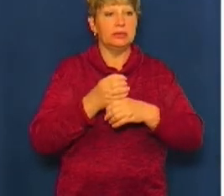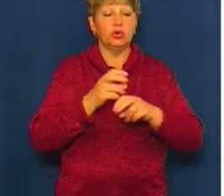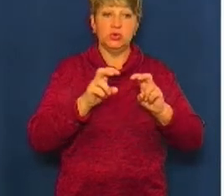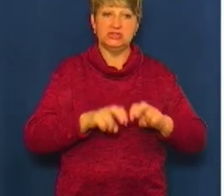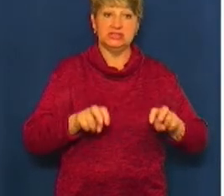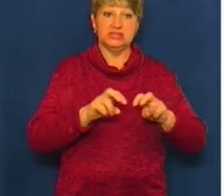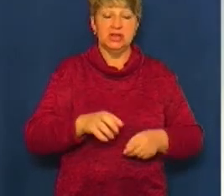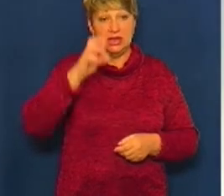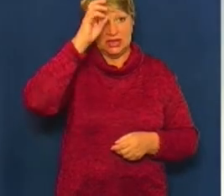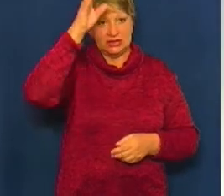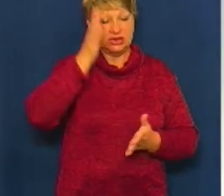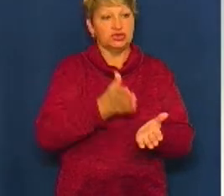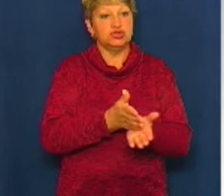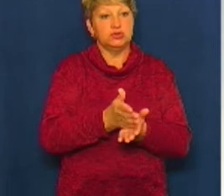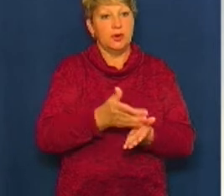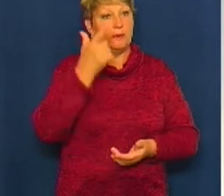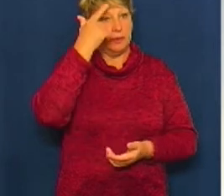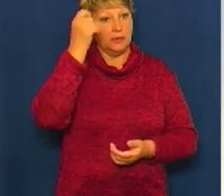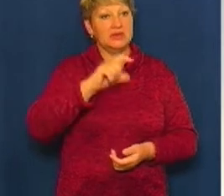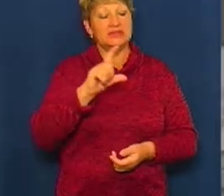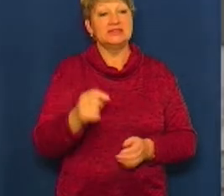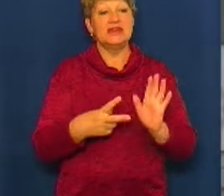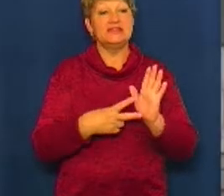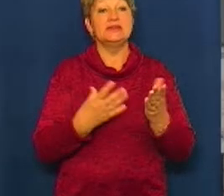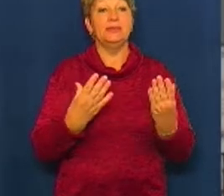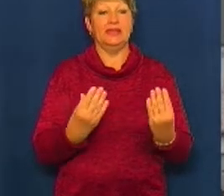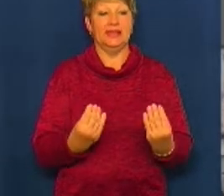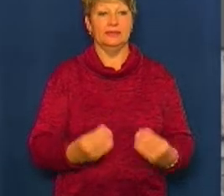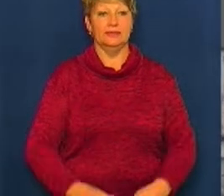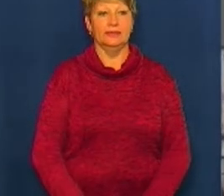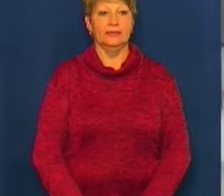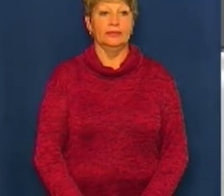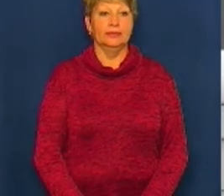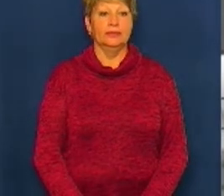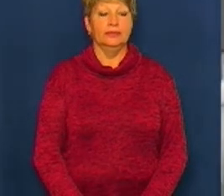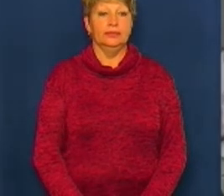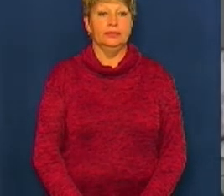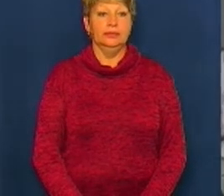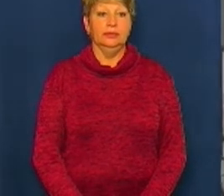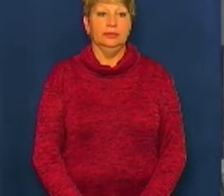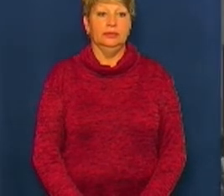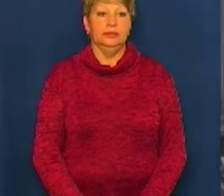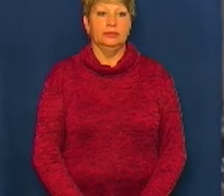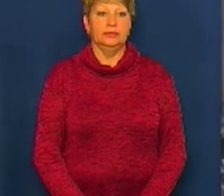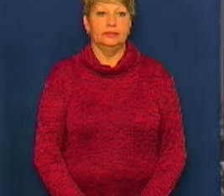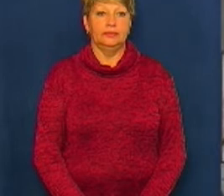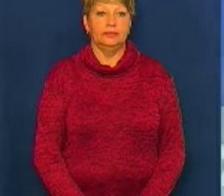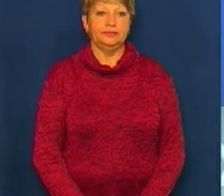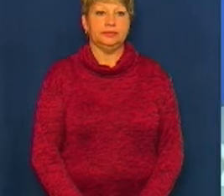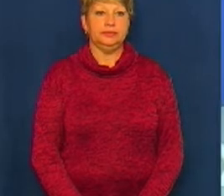у Держпродспоживслужбі повідомлять за 7 днів. Юлія Норовкова, Олександр Кулик. Новини на Суспільному. Черкаси.